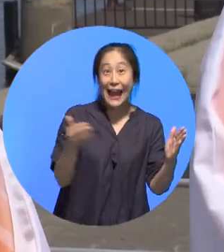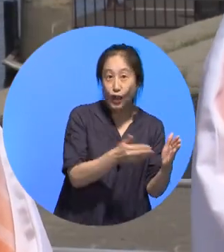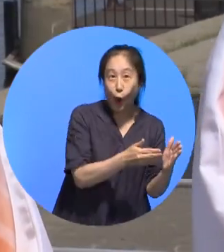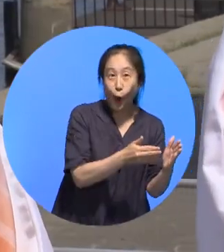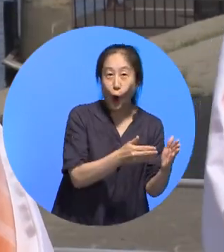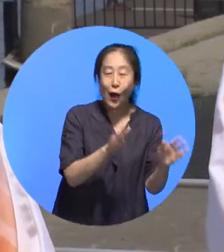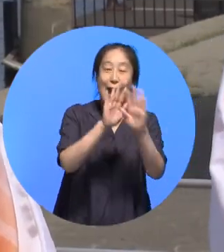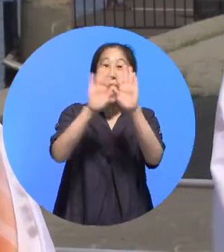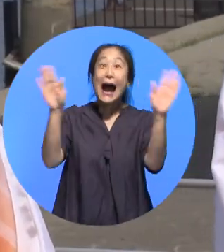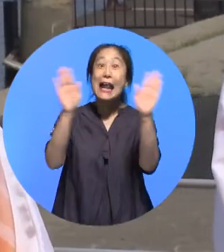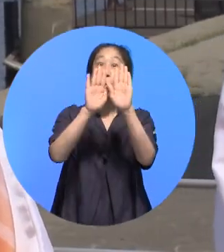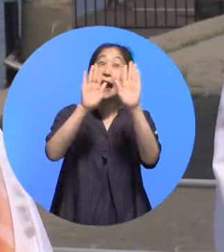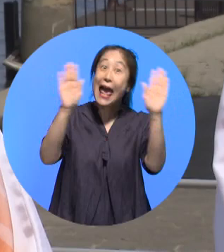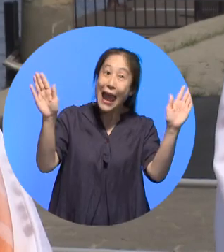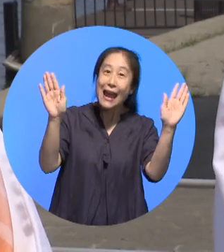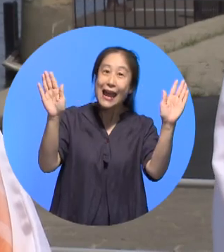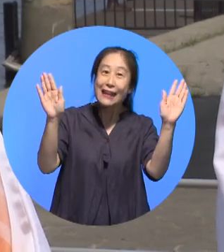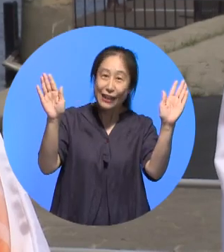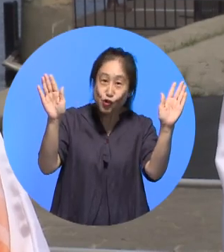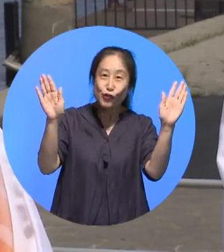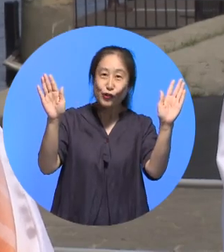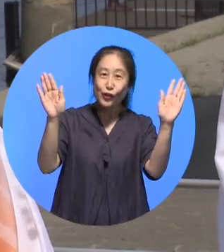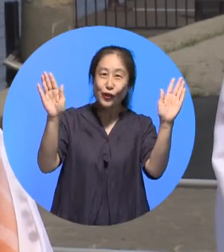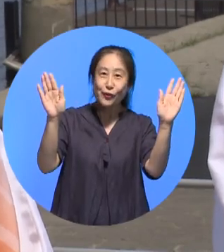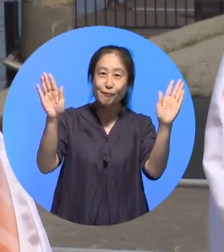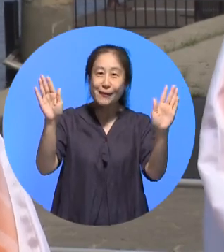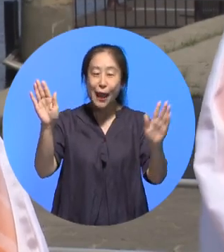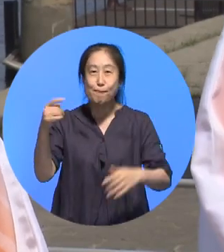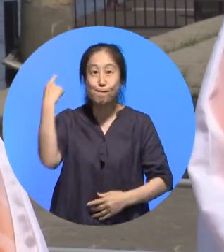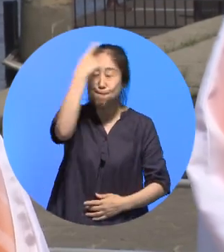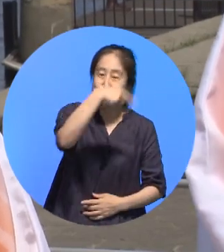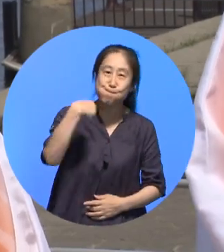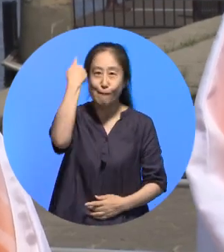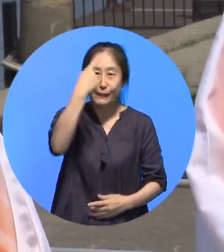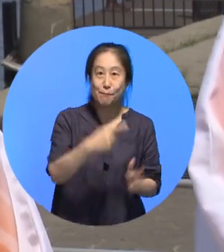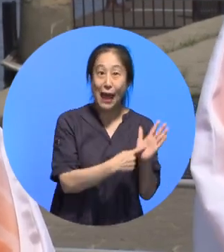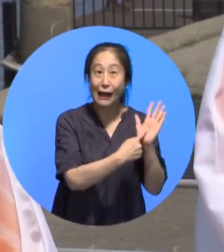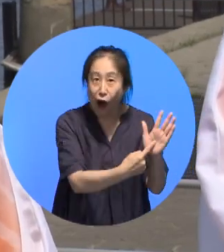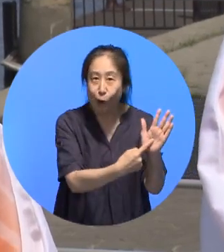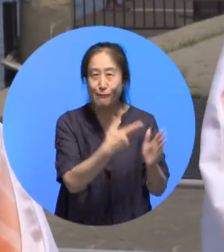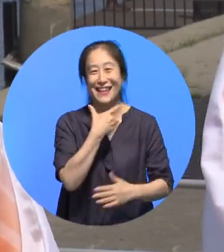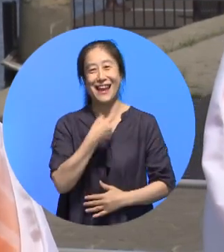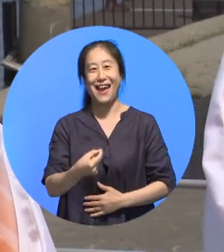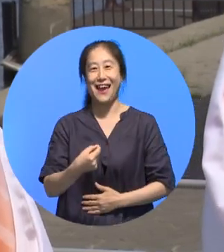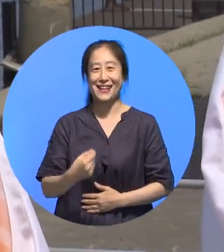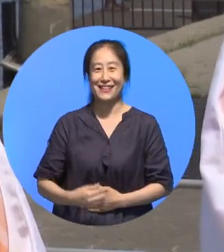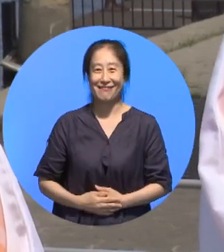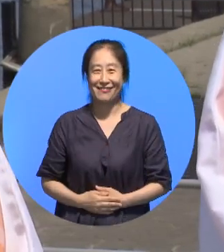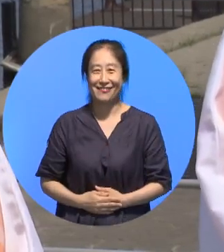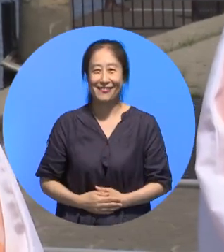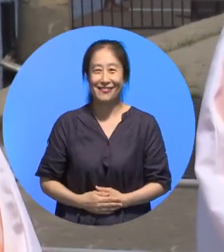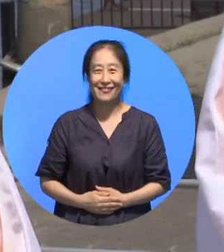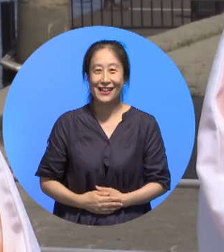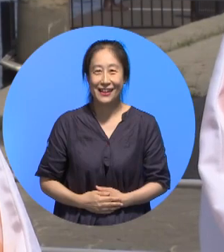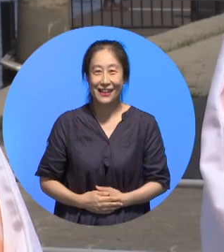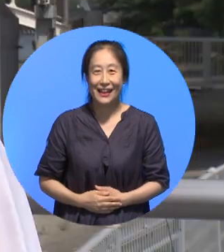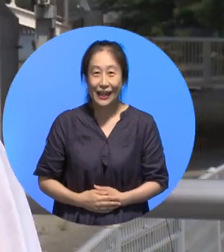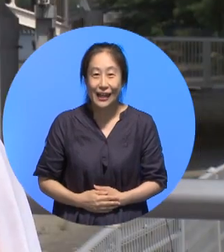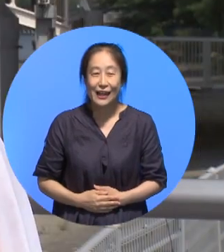最後のハレバレというところで決め顔をしっかり見せ